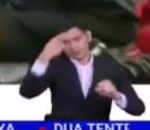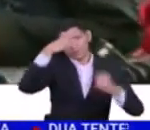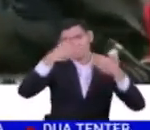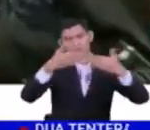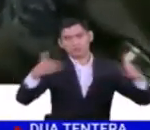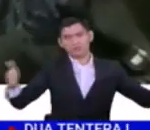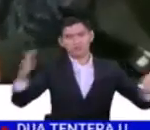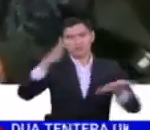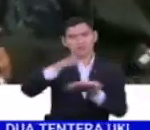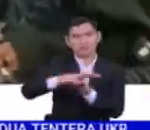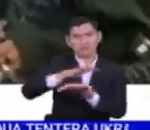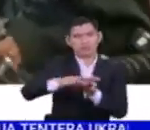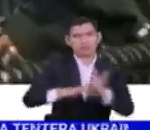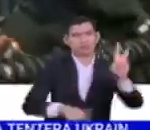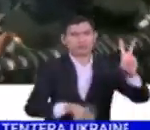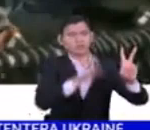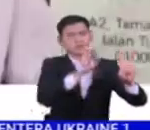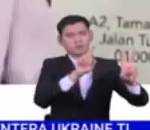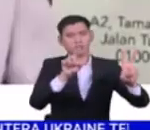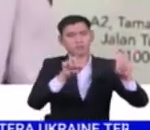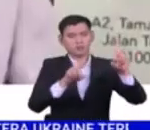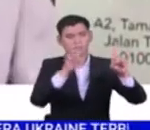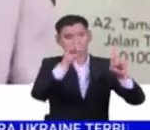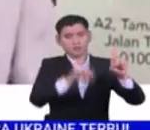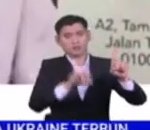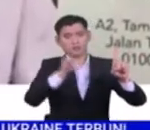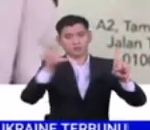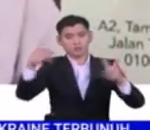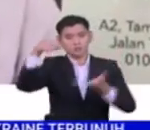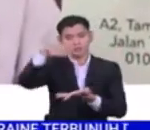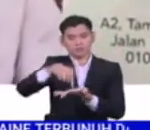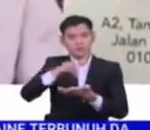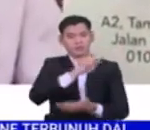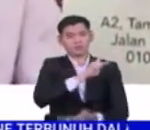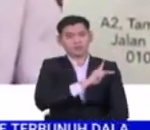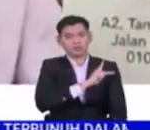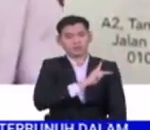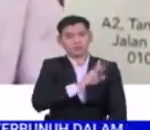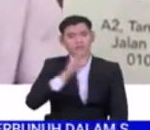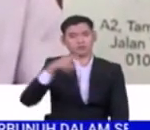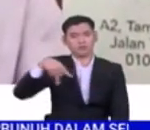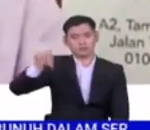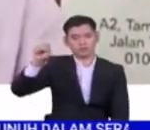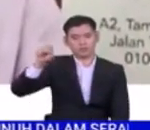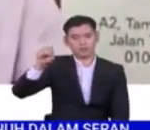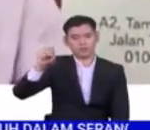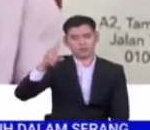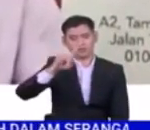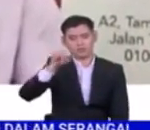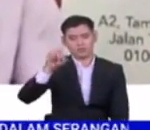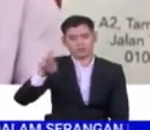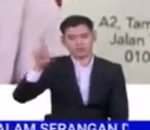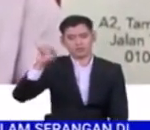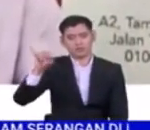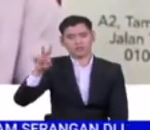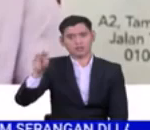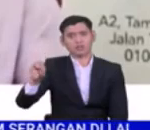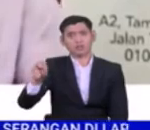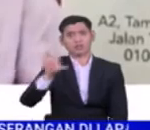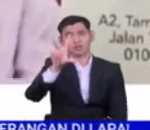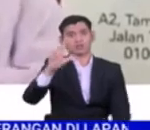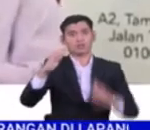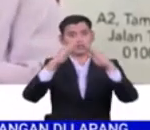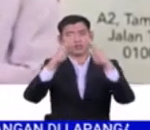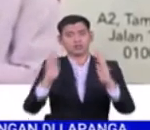pembukaan sesi persekolahan 21 Max ini menurut ketua pegawai eksekutif maids Muhammad Nazim Muhammad Nur sebanyak tiga